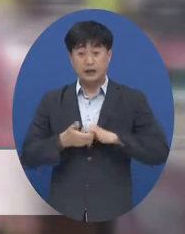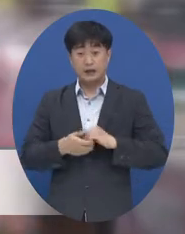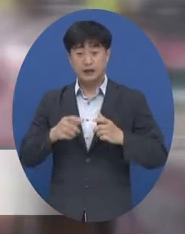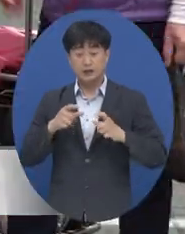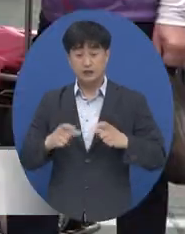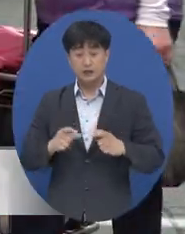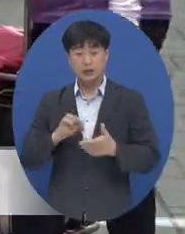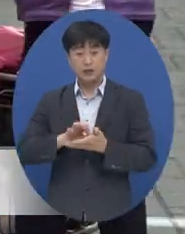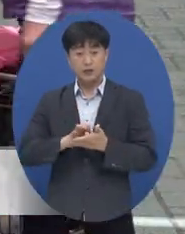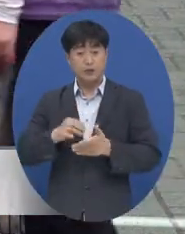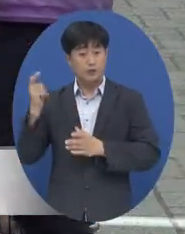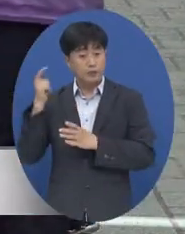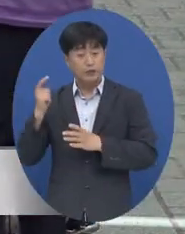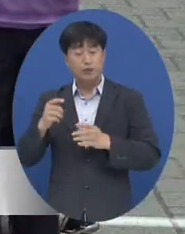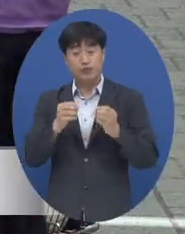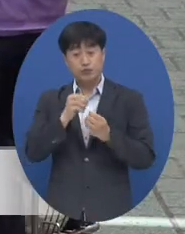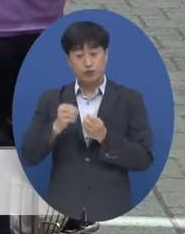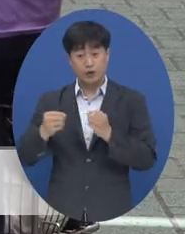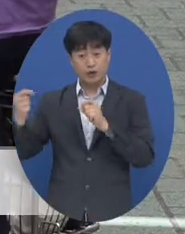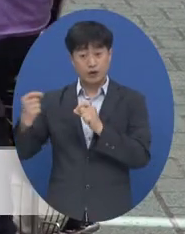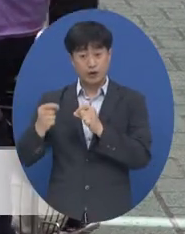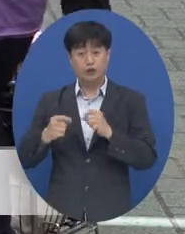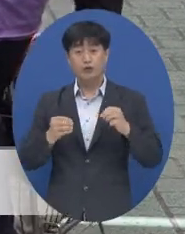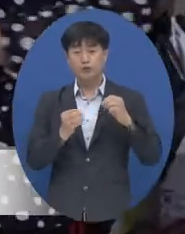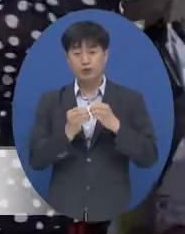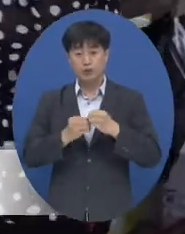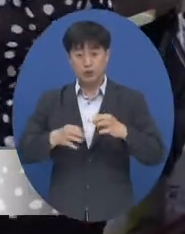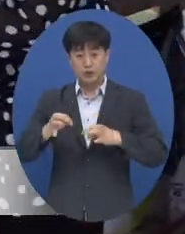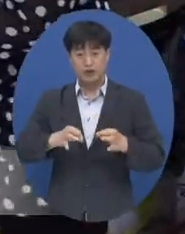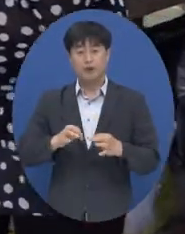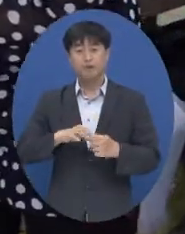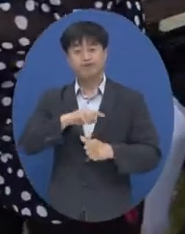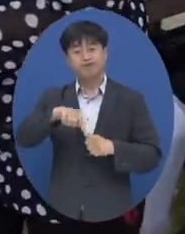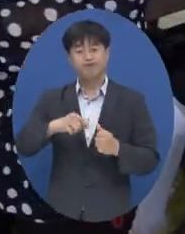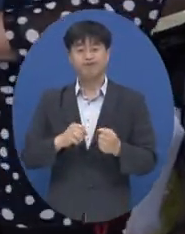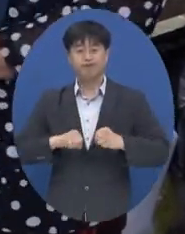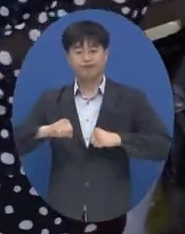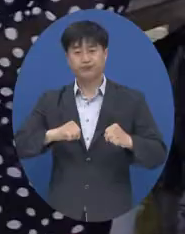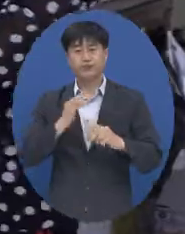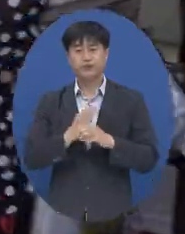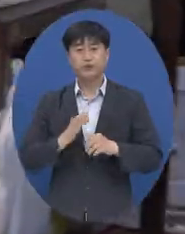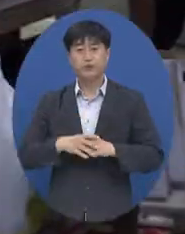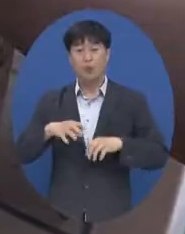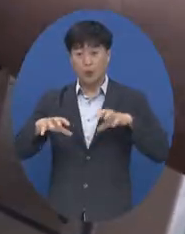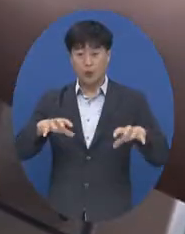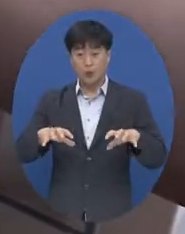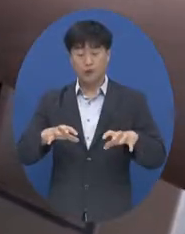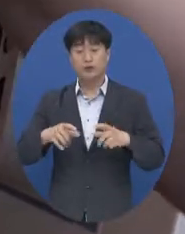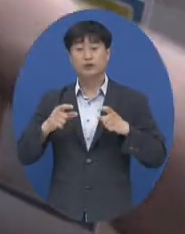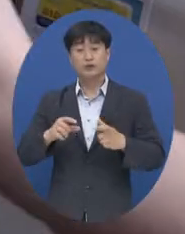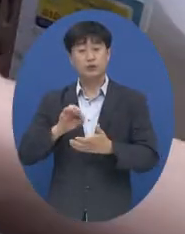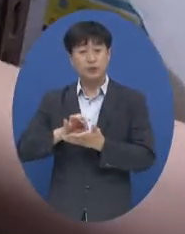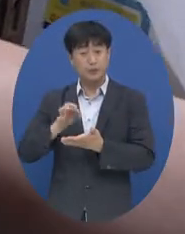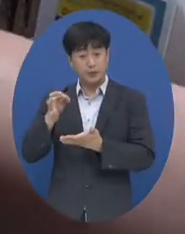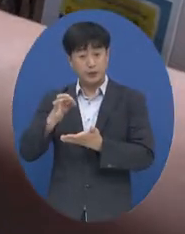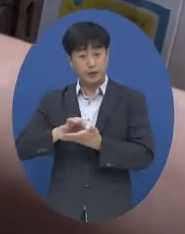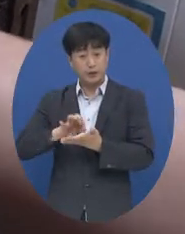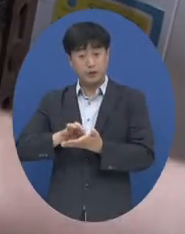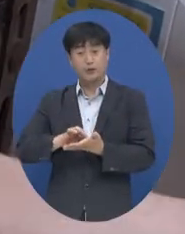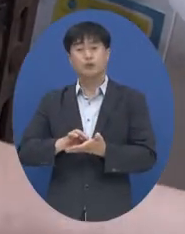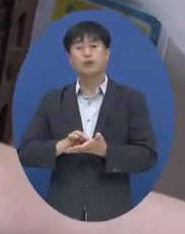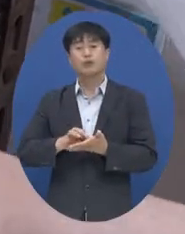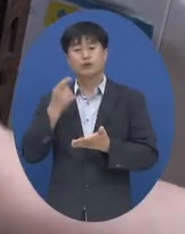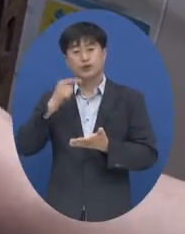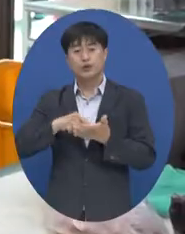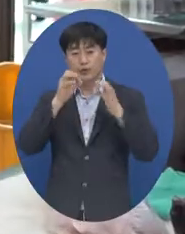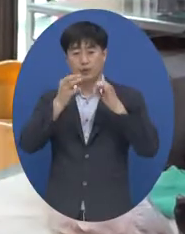한정판 지역화폐 소식에 추석을 앞둔 전통시장은 활기를 띠는 모습입니다. 이곳 저곳에서 지역화폐를 쓰는 모습을 쉽게 찾아볼 수